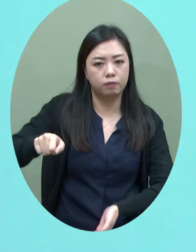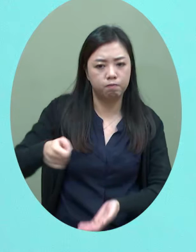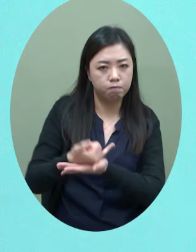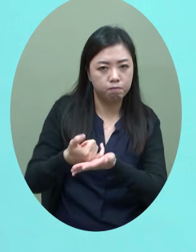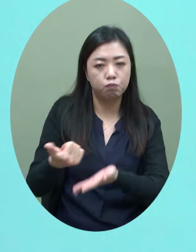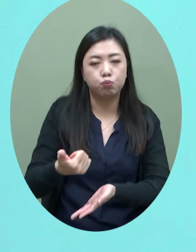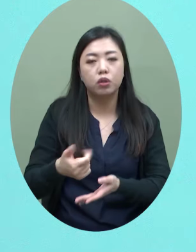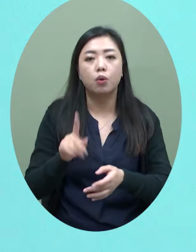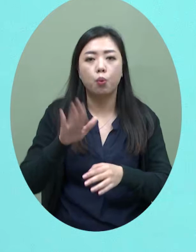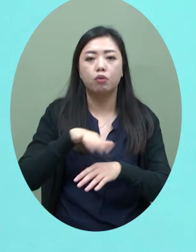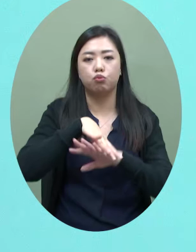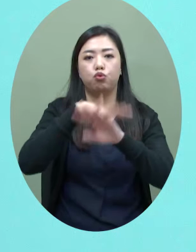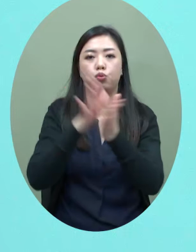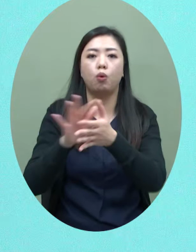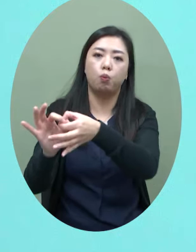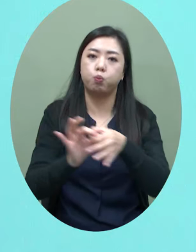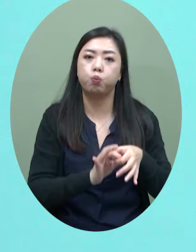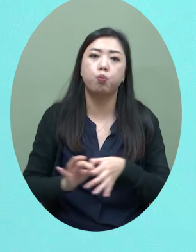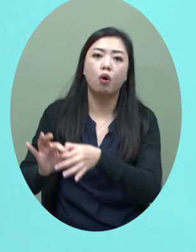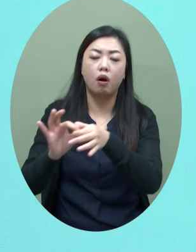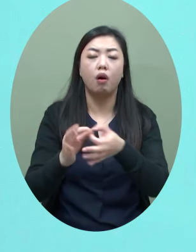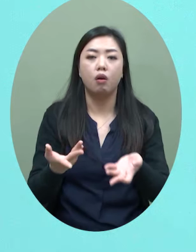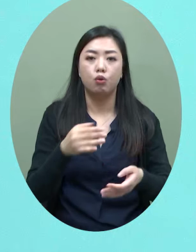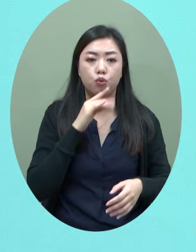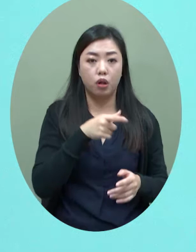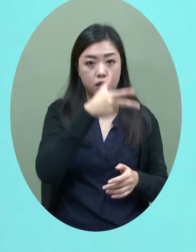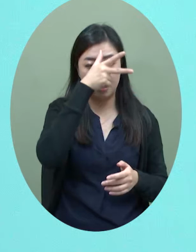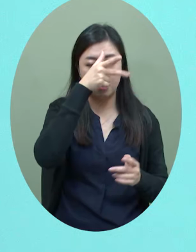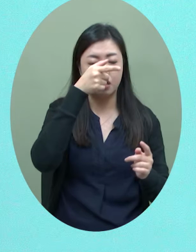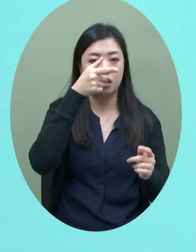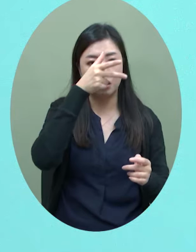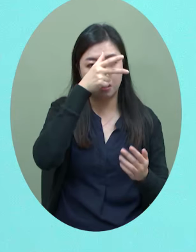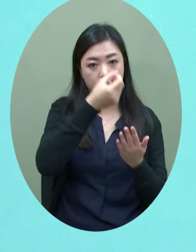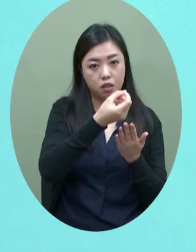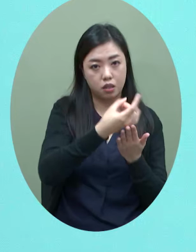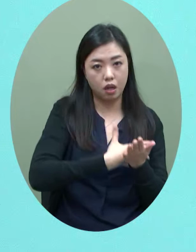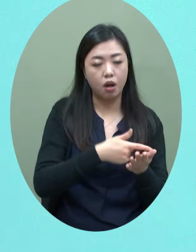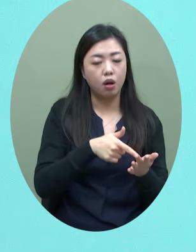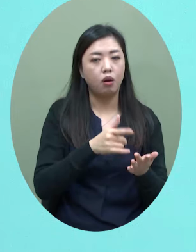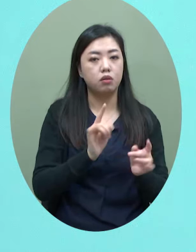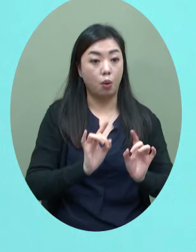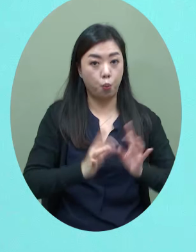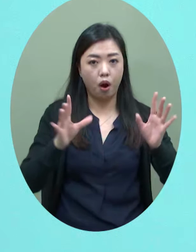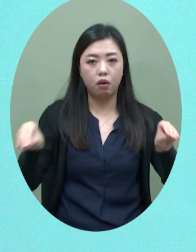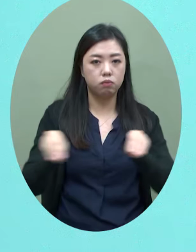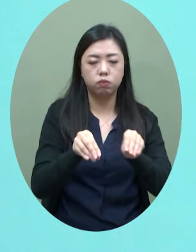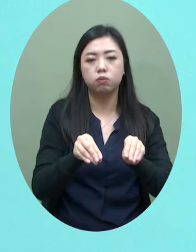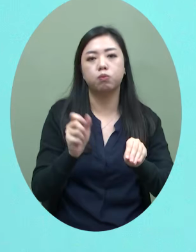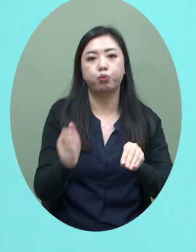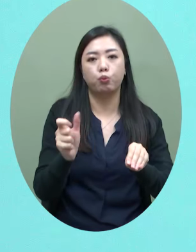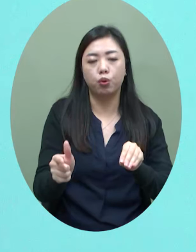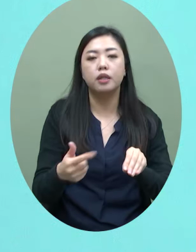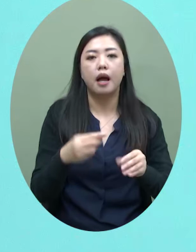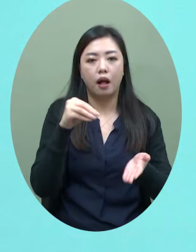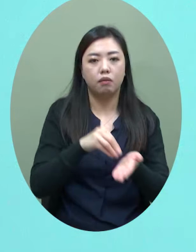為佢哋係相關嘅嘛。我哋唔會將啲完全唔相關嘅政策目的咧，係擺喺一條即係擺埋一齊嘅條例草案做，